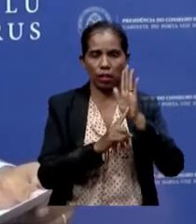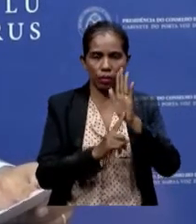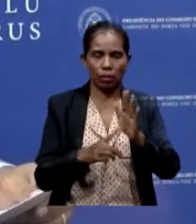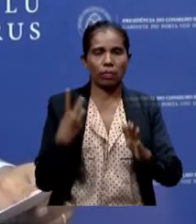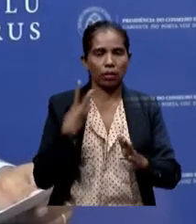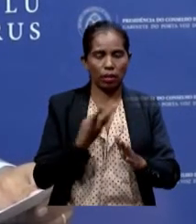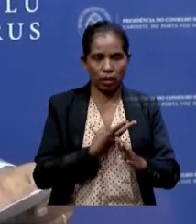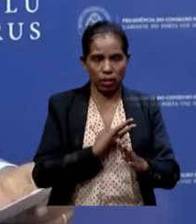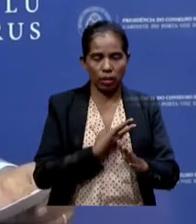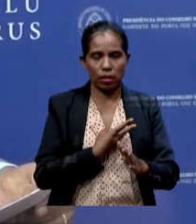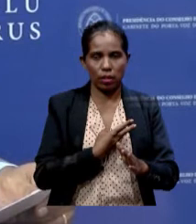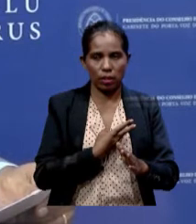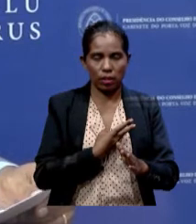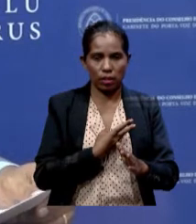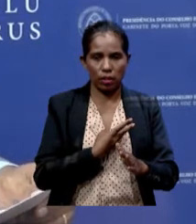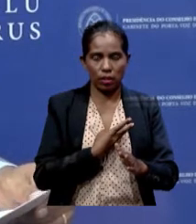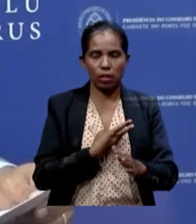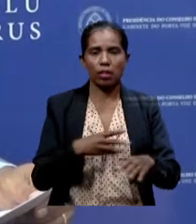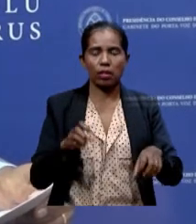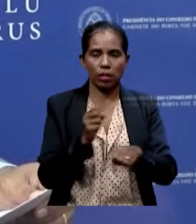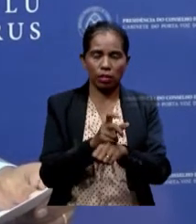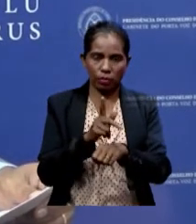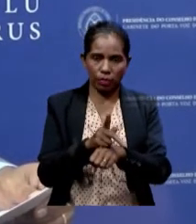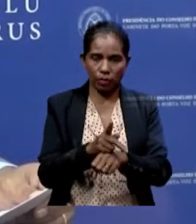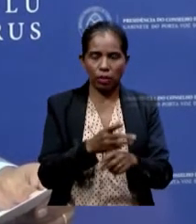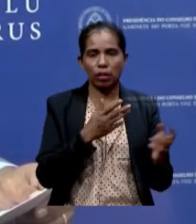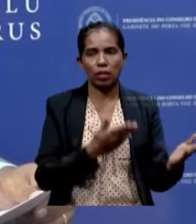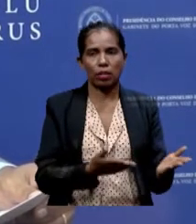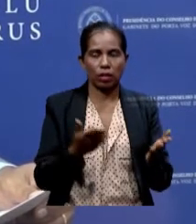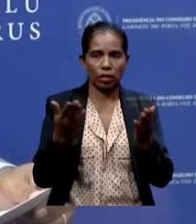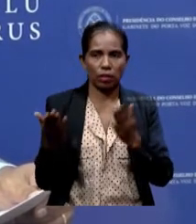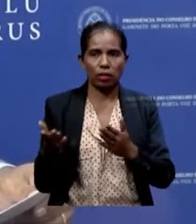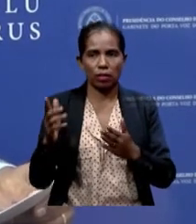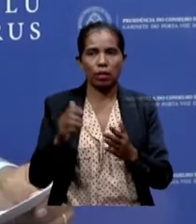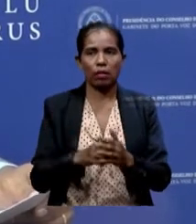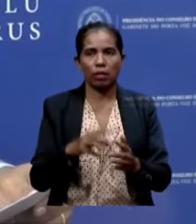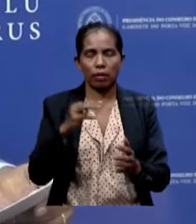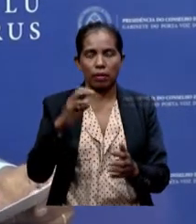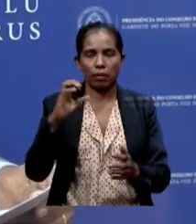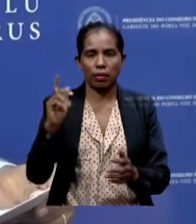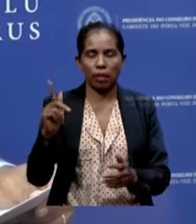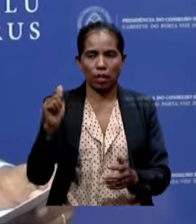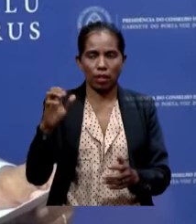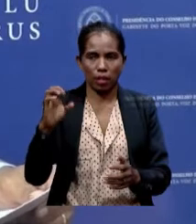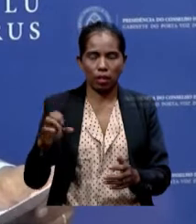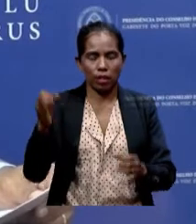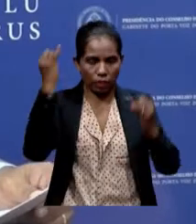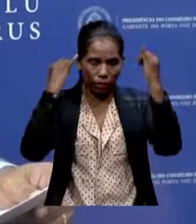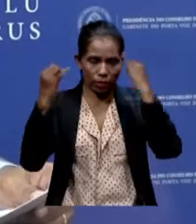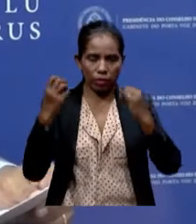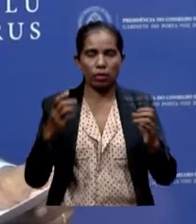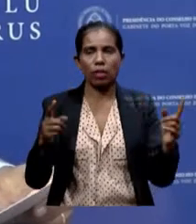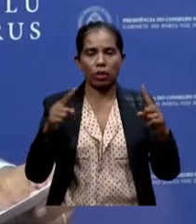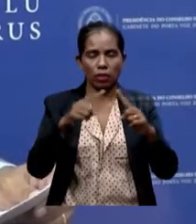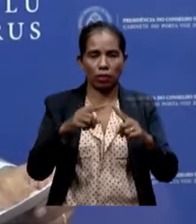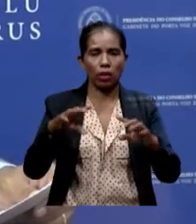i se fope se hato mai mai mekai no informasaun hira kansi to konselho ministros mas